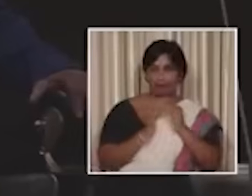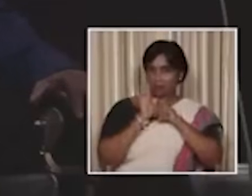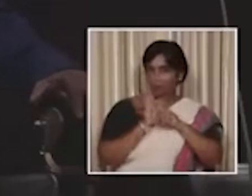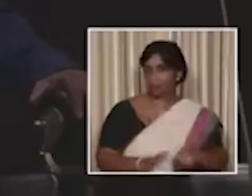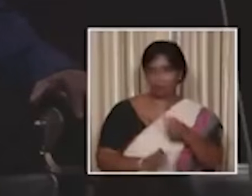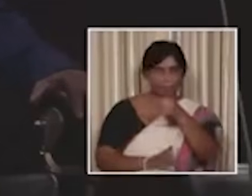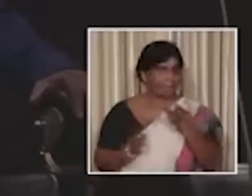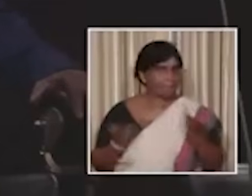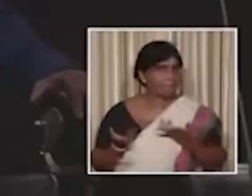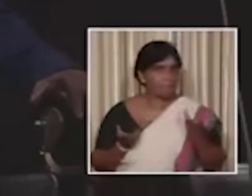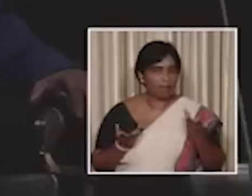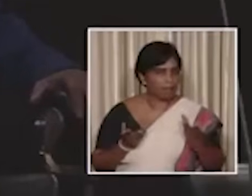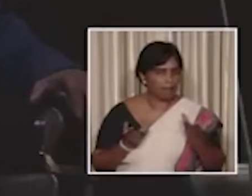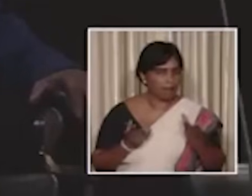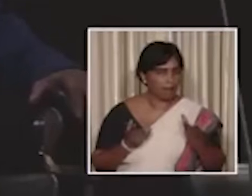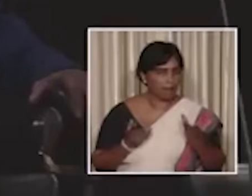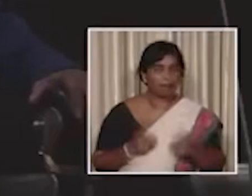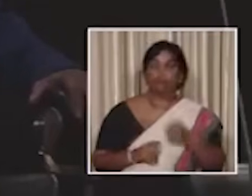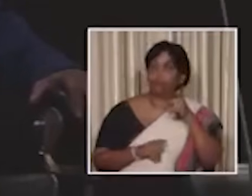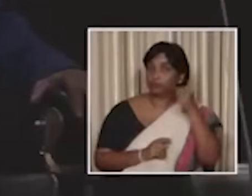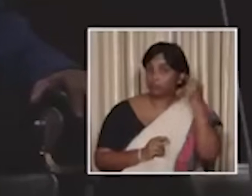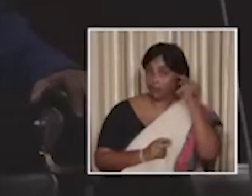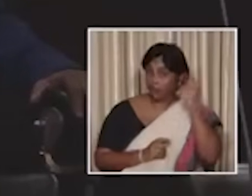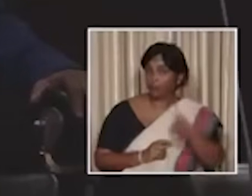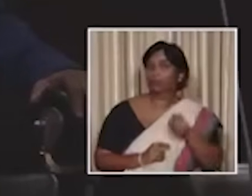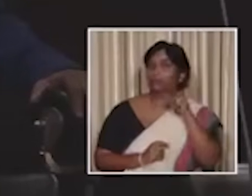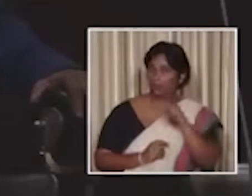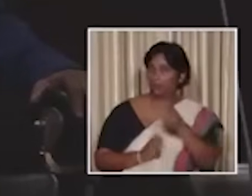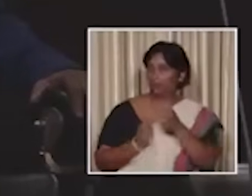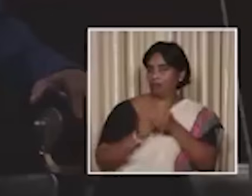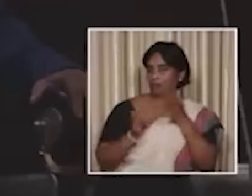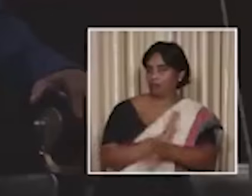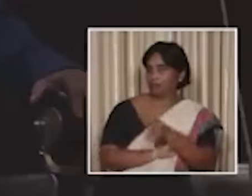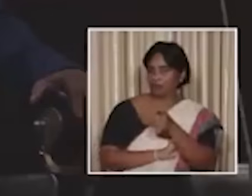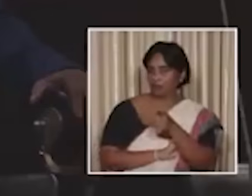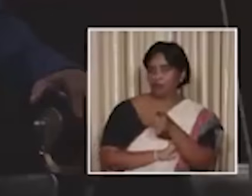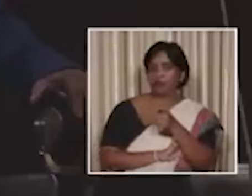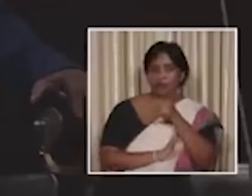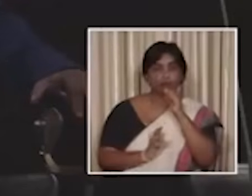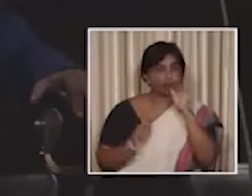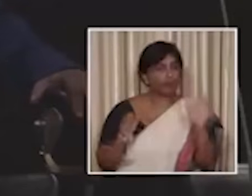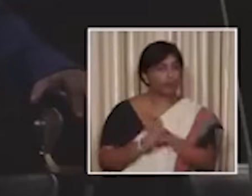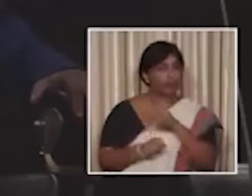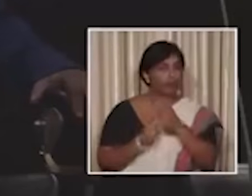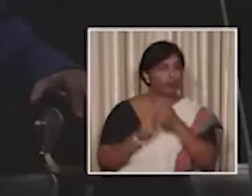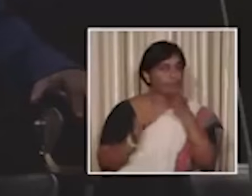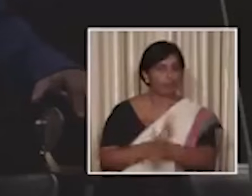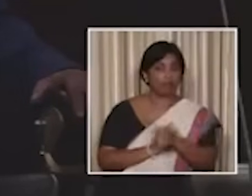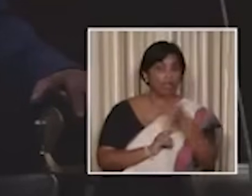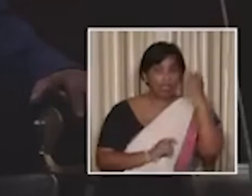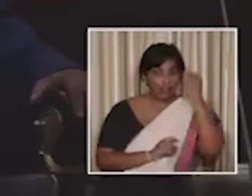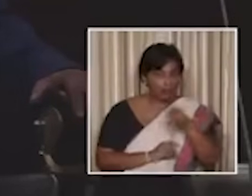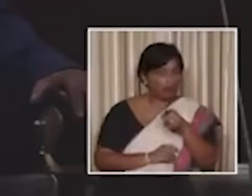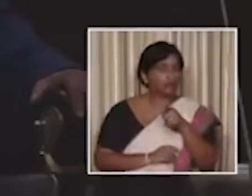தங்களை அரசியலமைப்பின் பேரவையை விட்டு தூரமாக்கி வைத்திருப்பதாகவும் அவர் தெரிவித்திருக்கின்றார். மேலும் தமிழ் இனப்பிரச்சினைக்கு தீர்வு காண